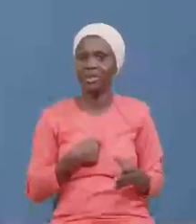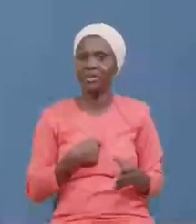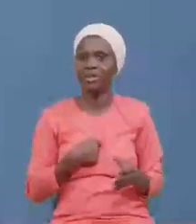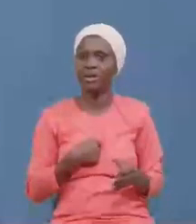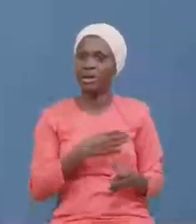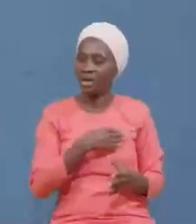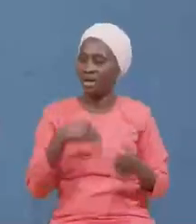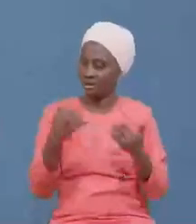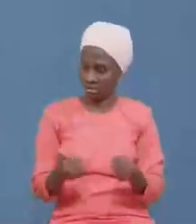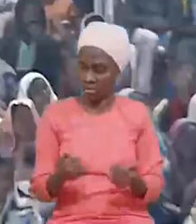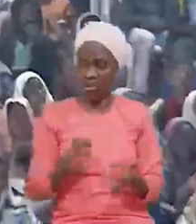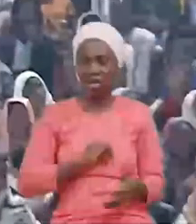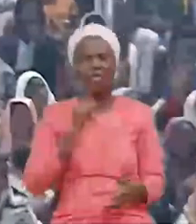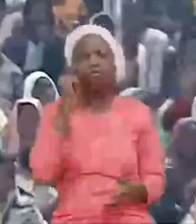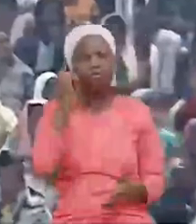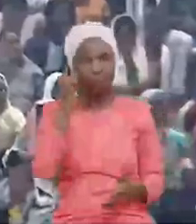Maintenant, je comprends.